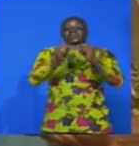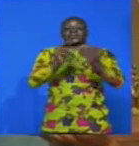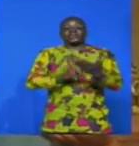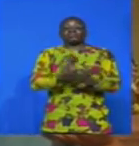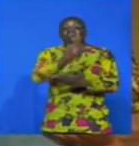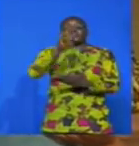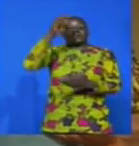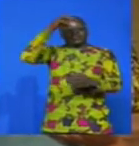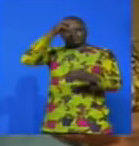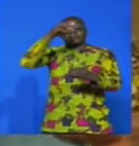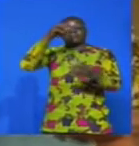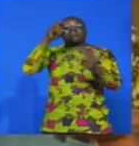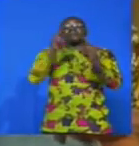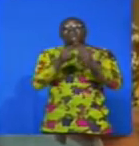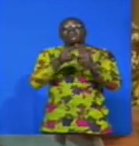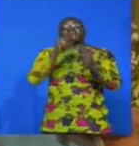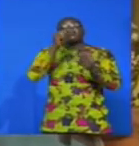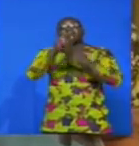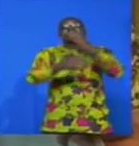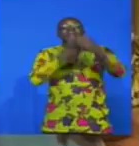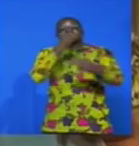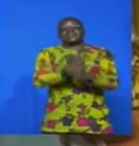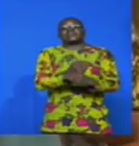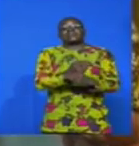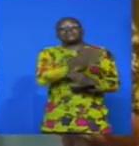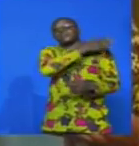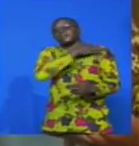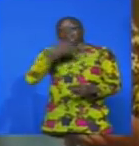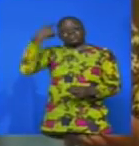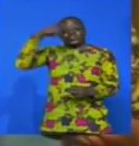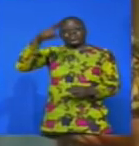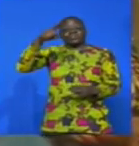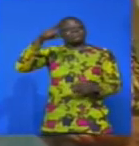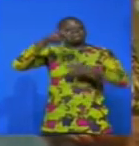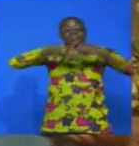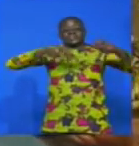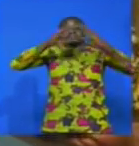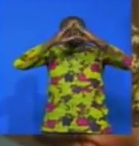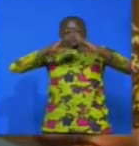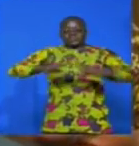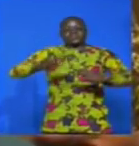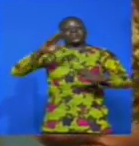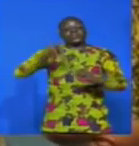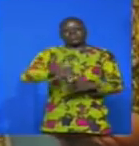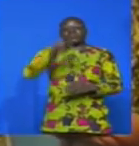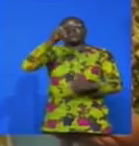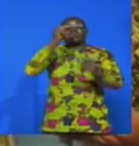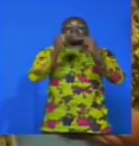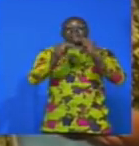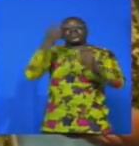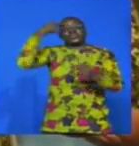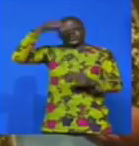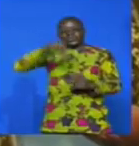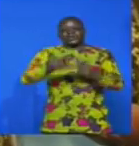niveau national dans un laboratoire de haut niveau pour que la population